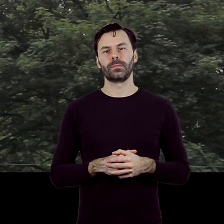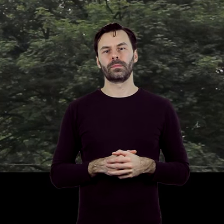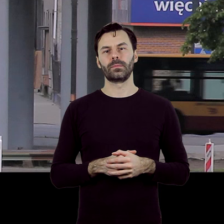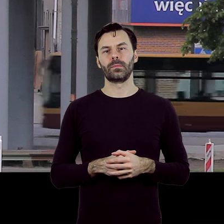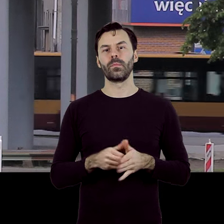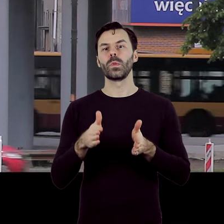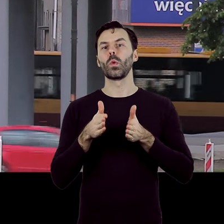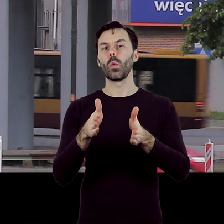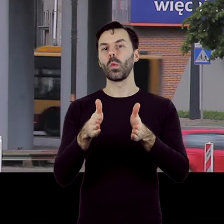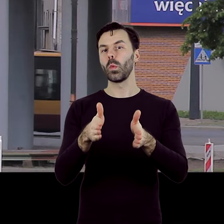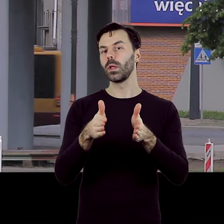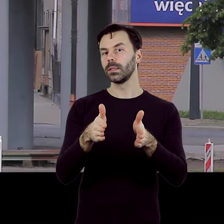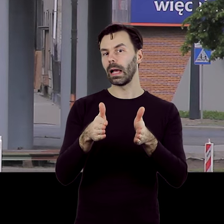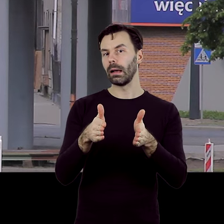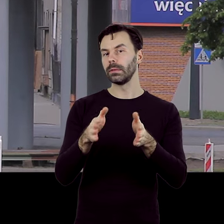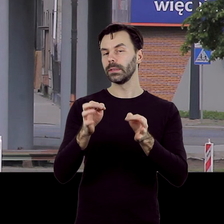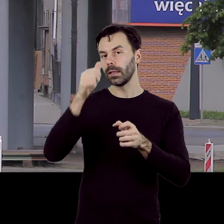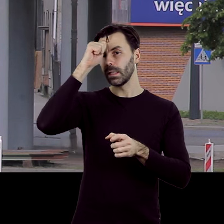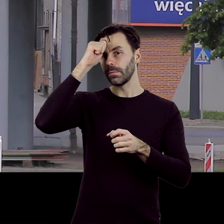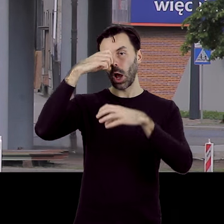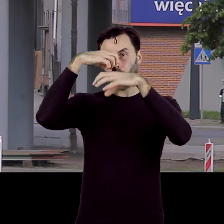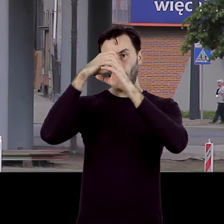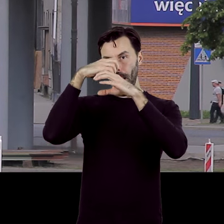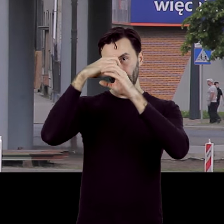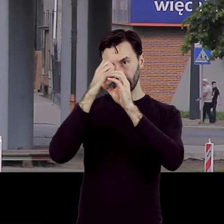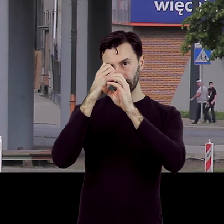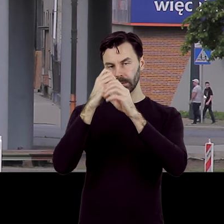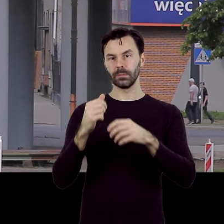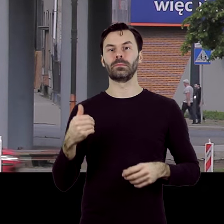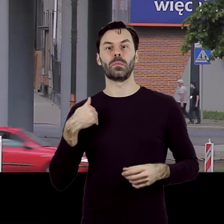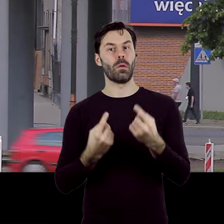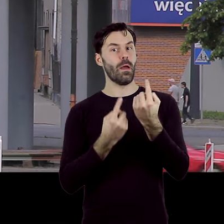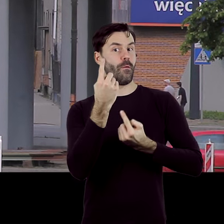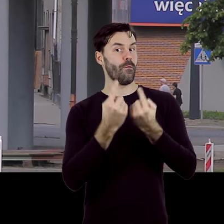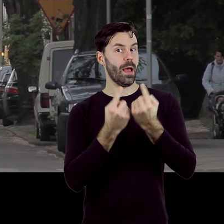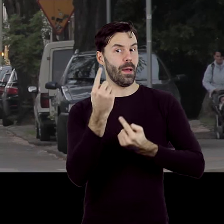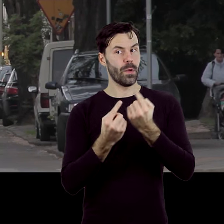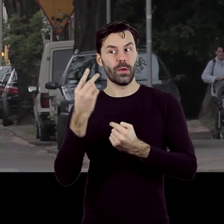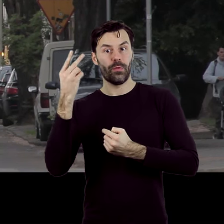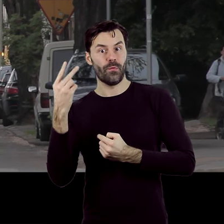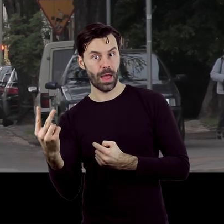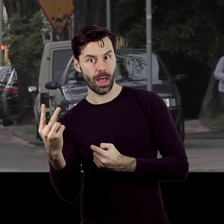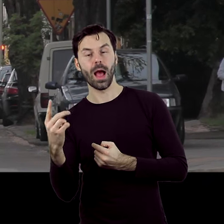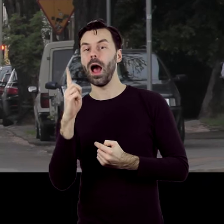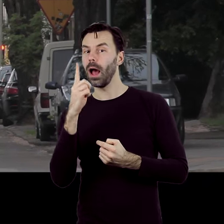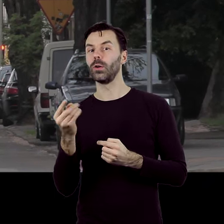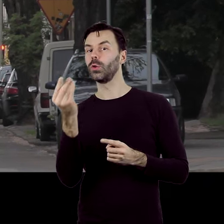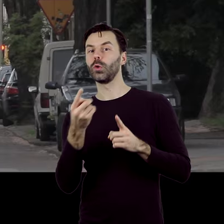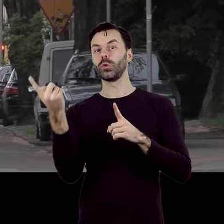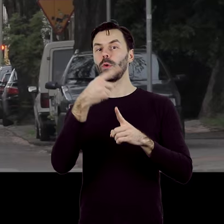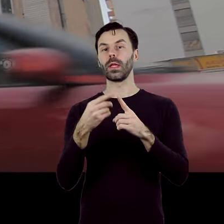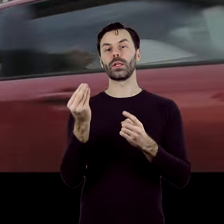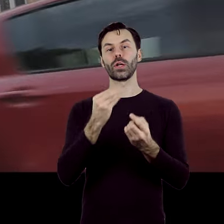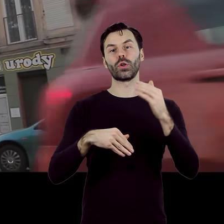Przy ulicy Milsza, dzisiejszej Kopernika, poza fabrykami Fryderyka Abla, Emila Wicke i Henryka Wyssa, został